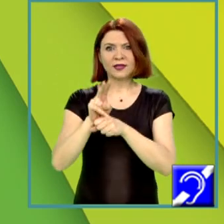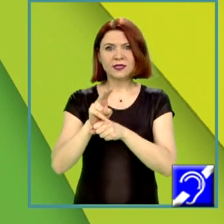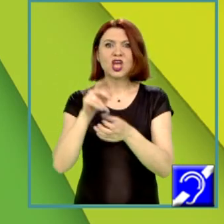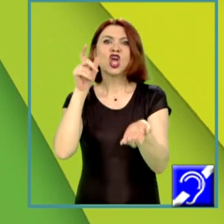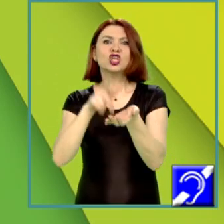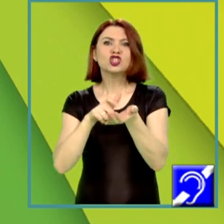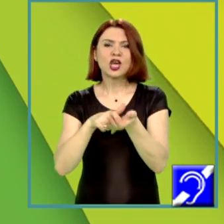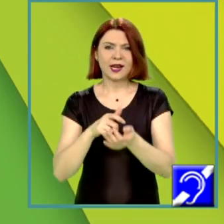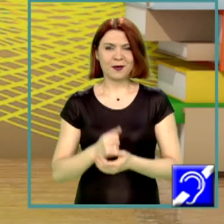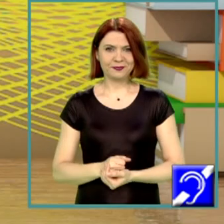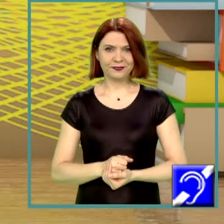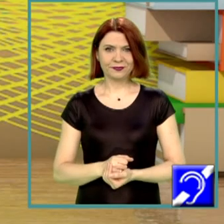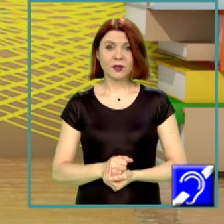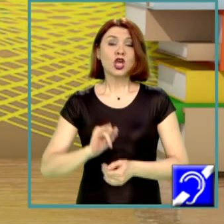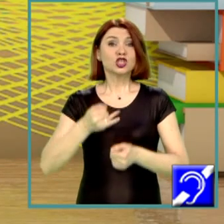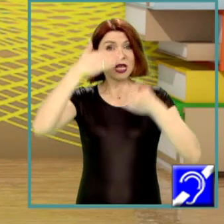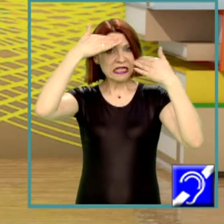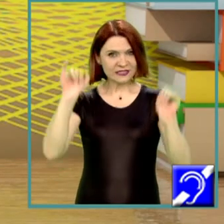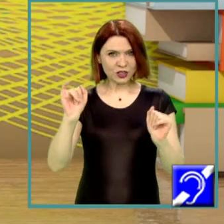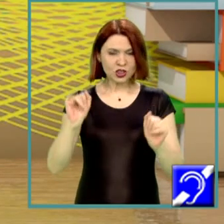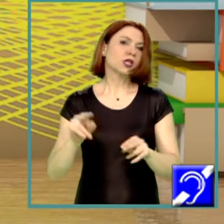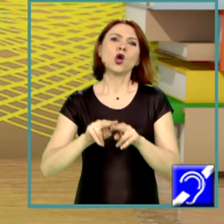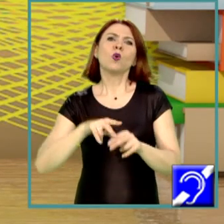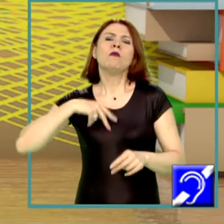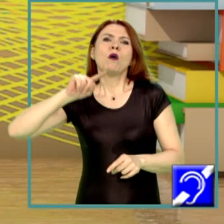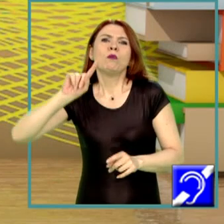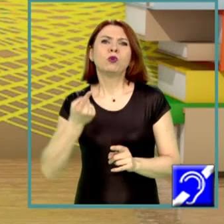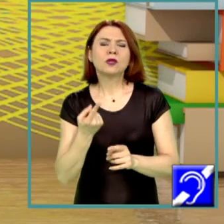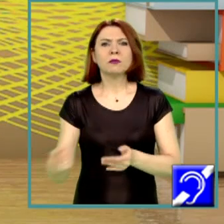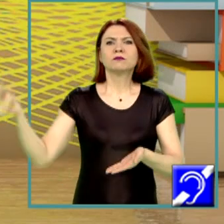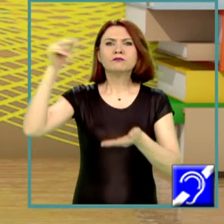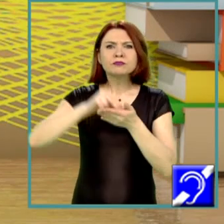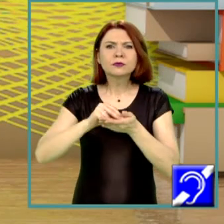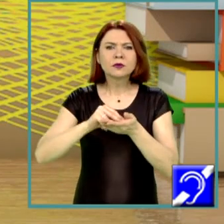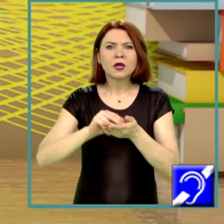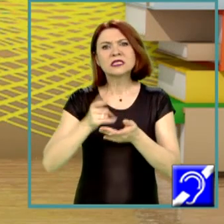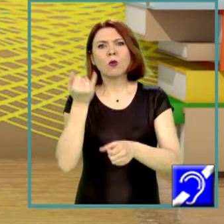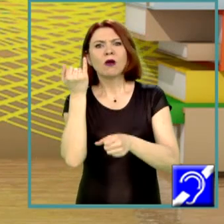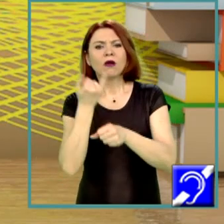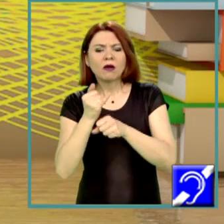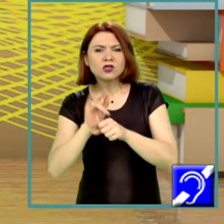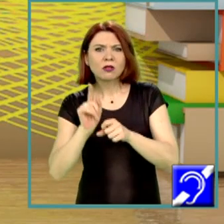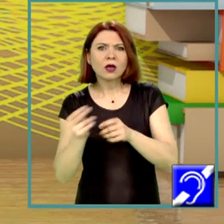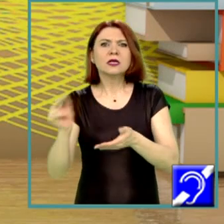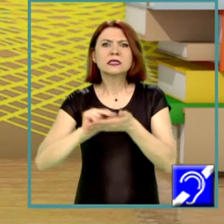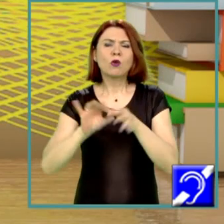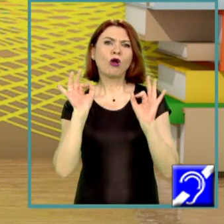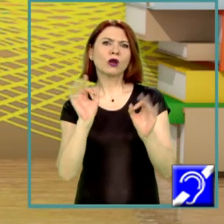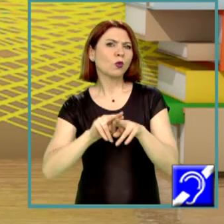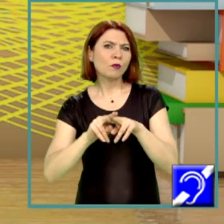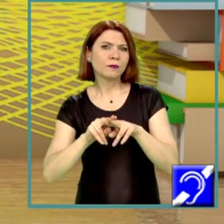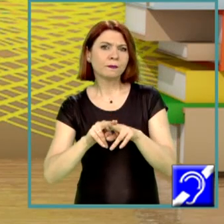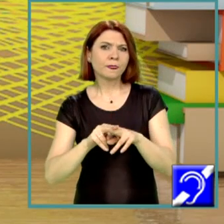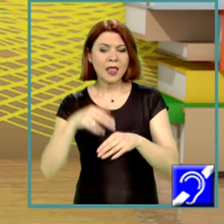de la acest subiect și în sfârșit cum am putea completa sau corecta pe foaia examen